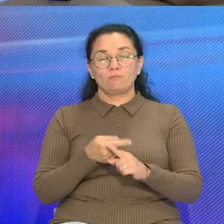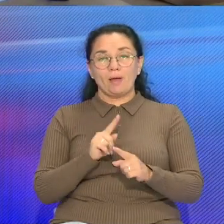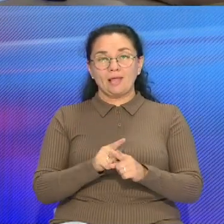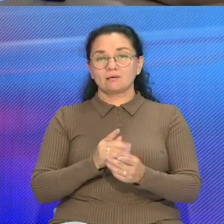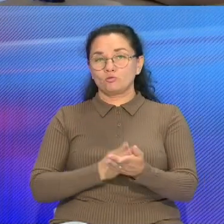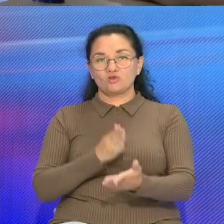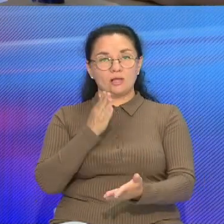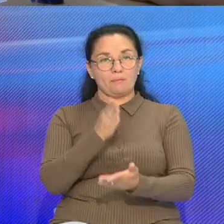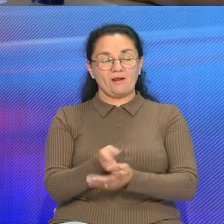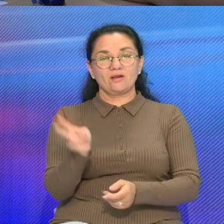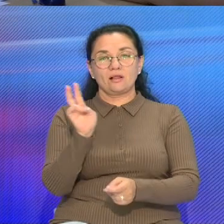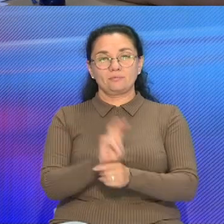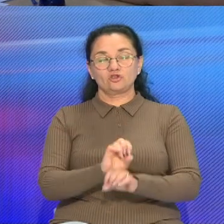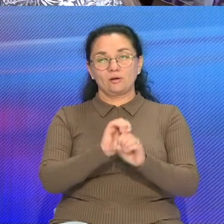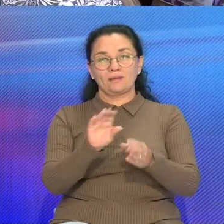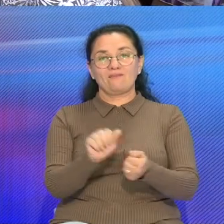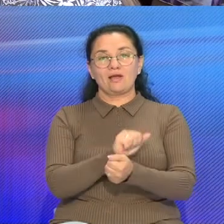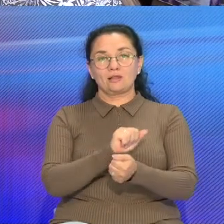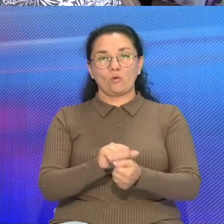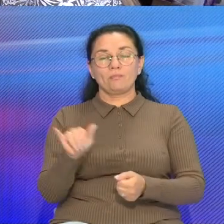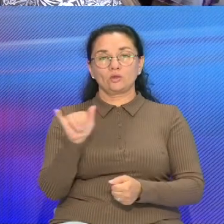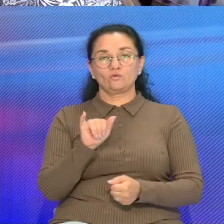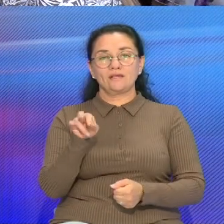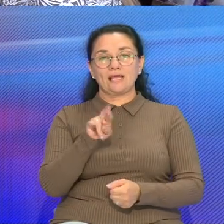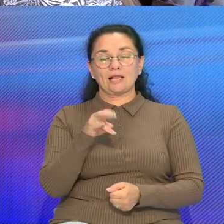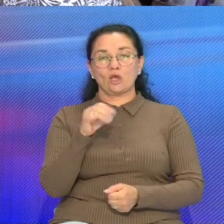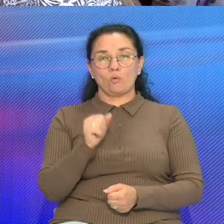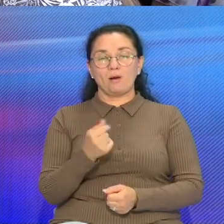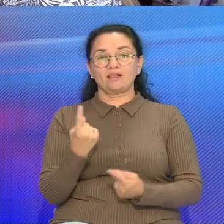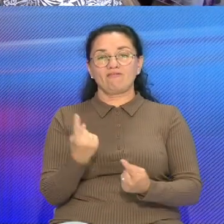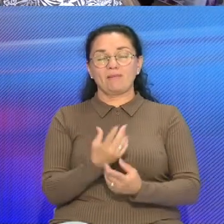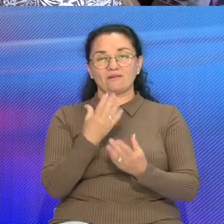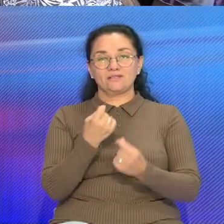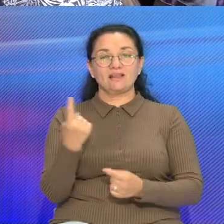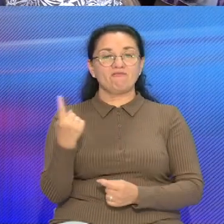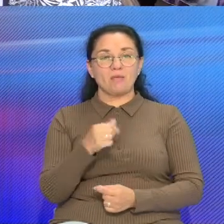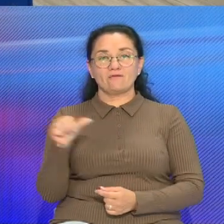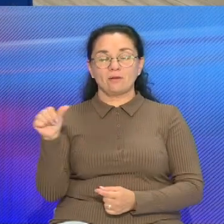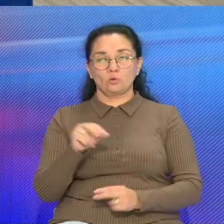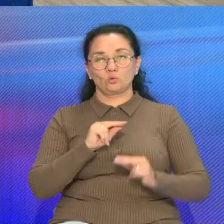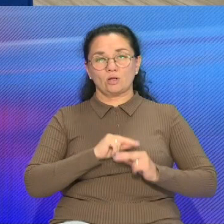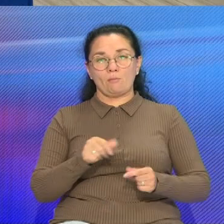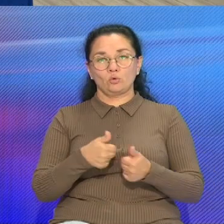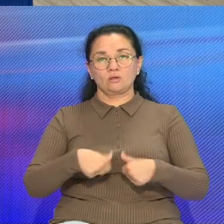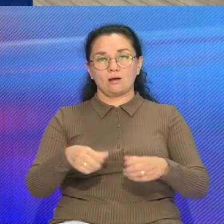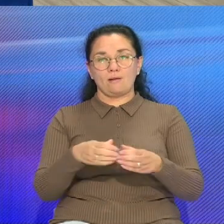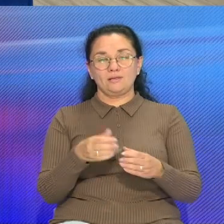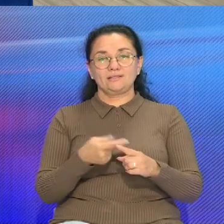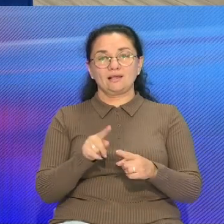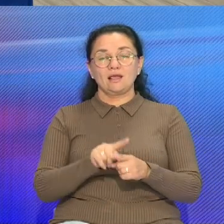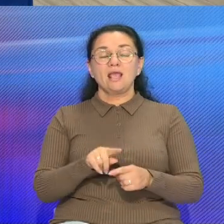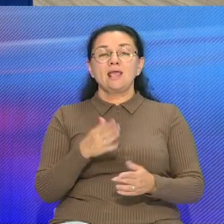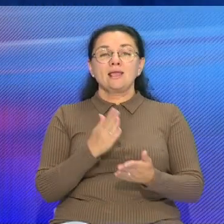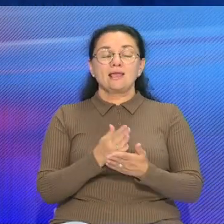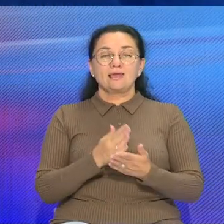падаваць дакументы ў Купалаўскі ўніверсітэт у дзень старту кампаніі ў першыя мінуты работы прыёмнай камісіі. Сярод абітурыентаў